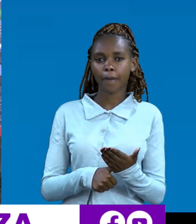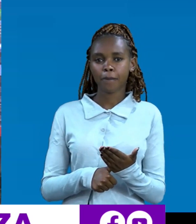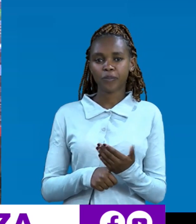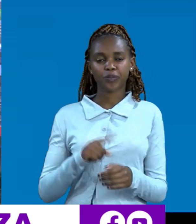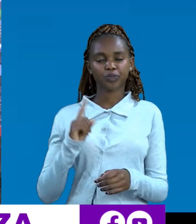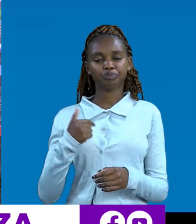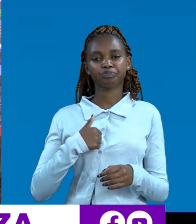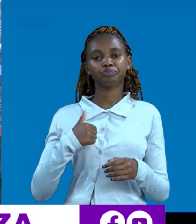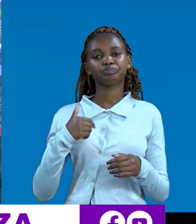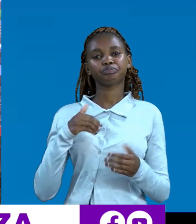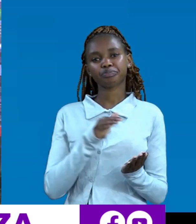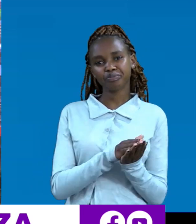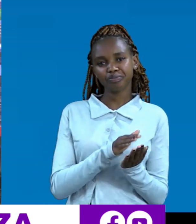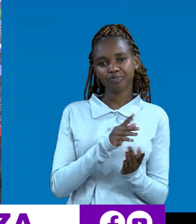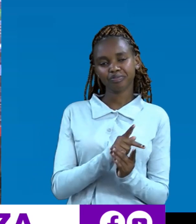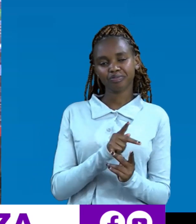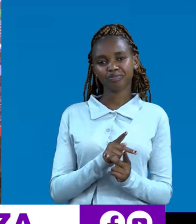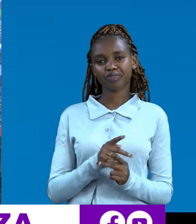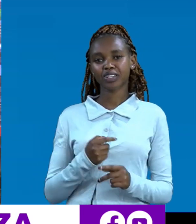nikasema akasiwezeka tu.